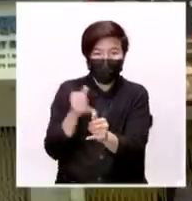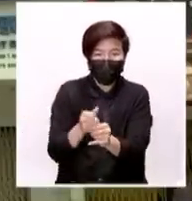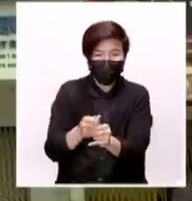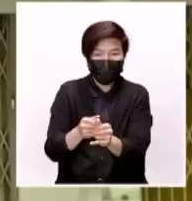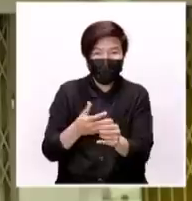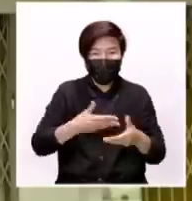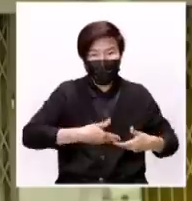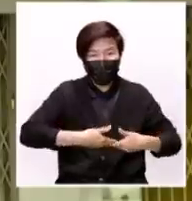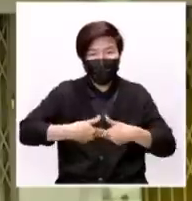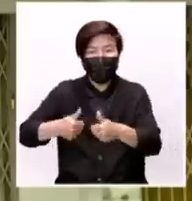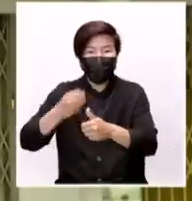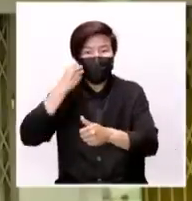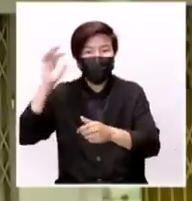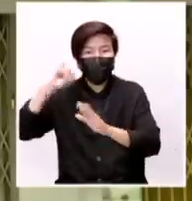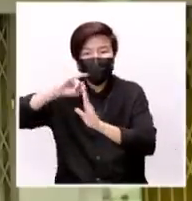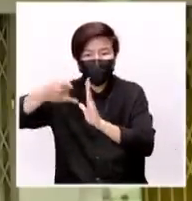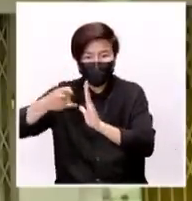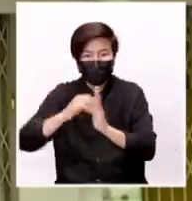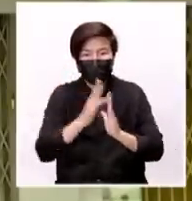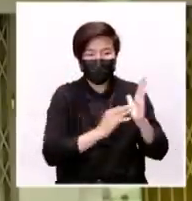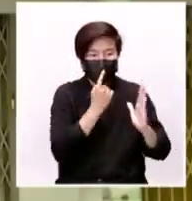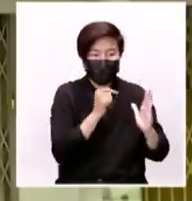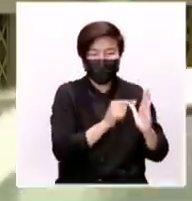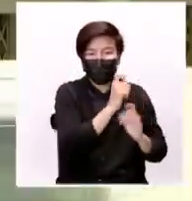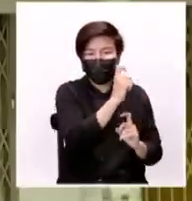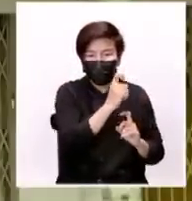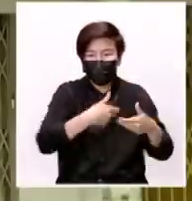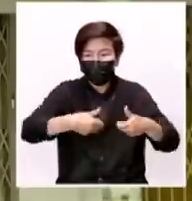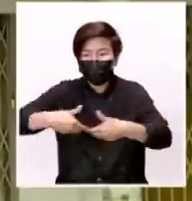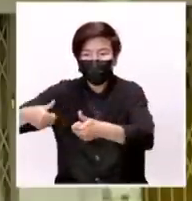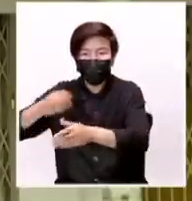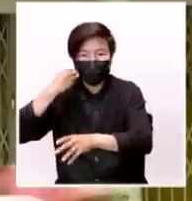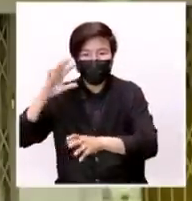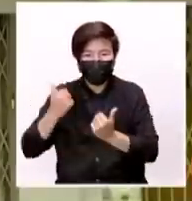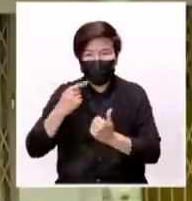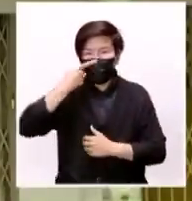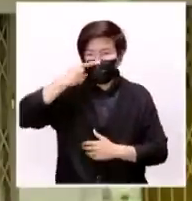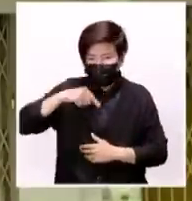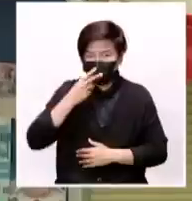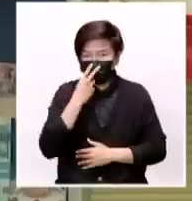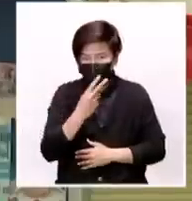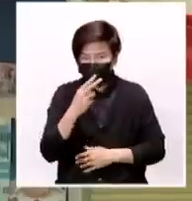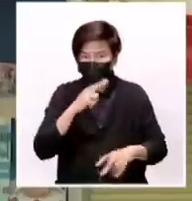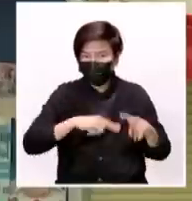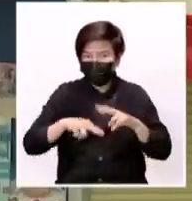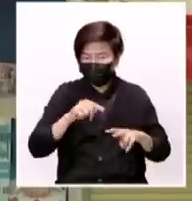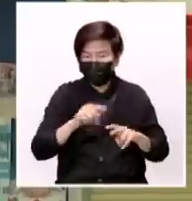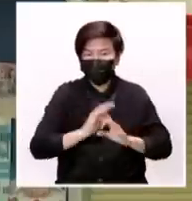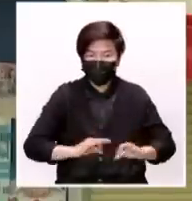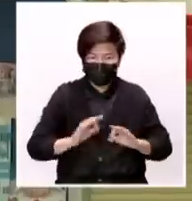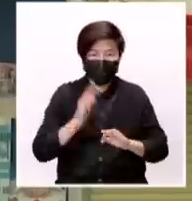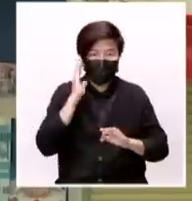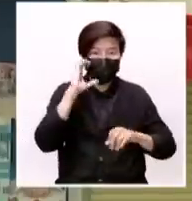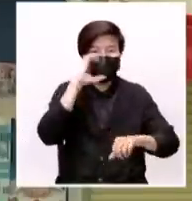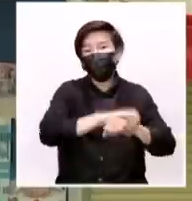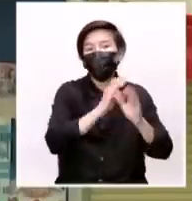พื้นที่สีแดงเพื่อกลับบ้านตามต่างจังหวัดนะคะแล้วก็อันนี้น่าจะเกี่ยวข้องกับไทยด้วยที่เราก็ต้องเฝ้าระวังค่ะก็คือมีการจับกลุ่มชายอี